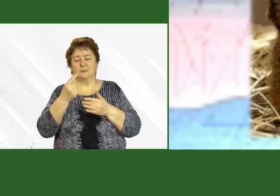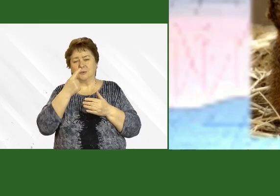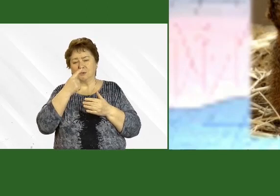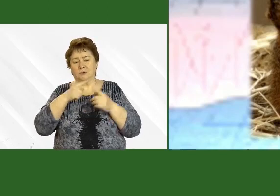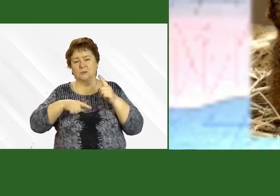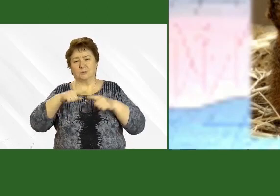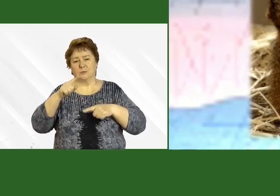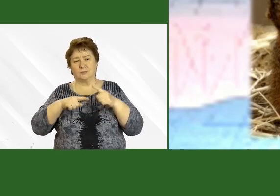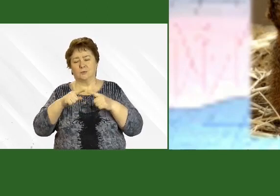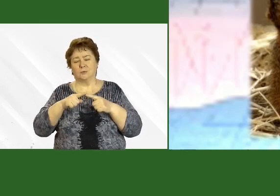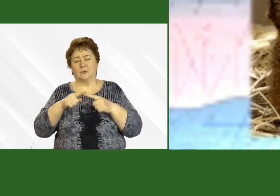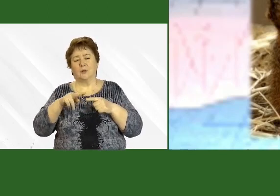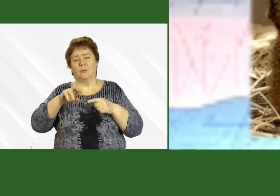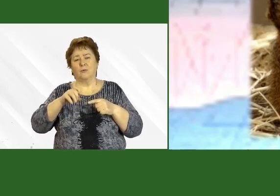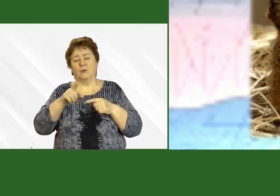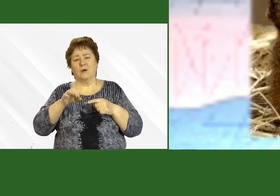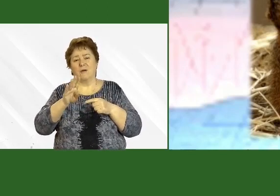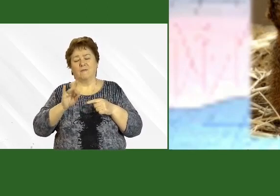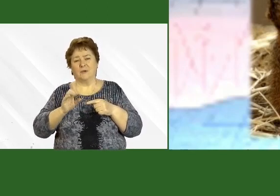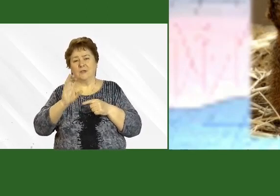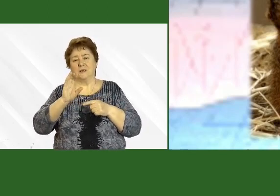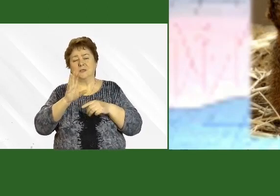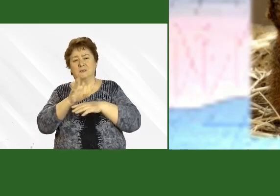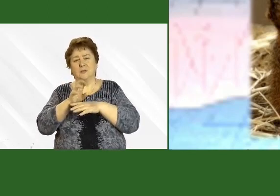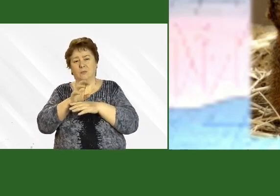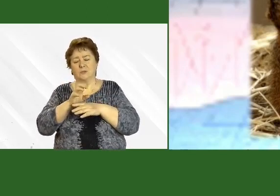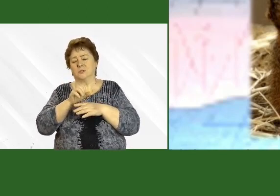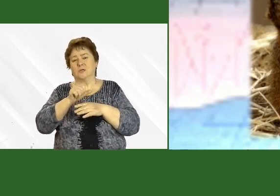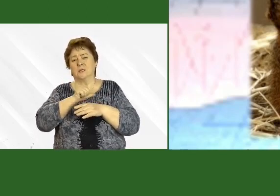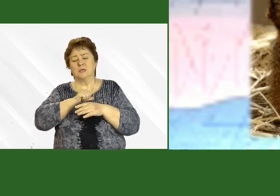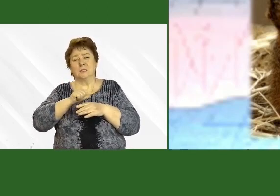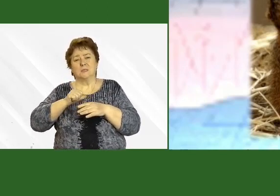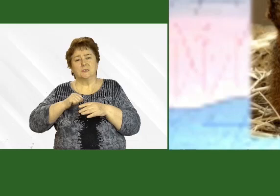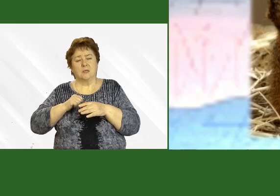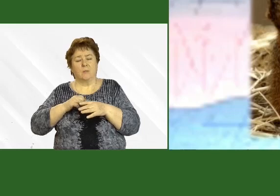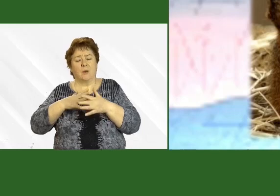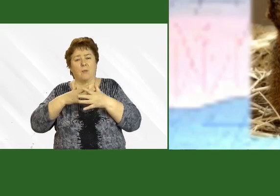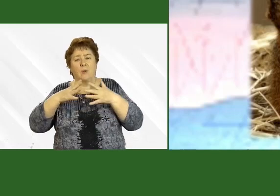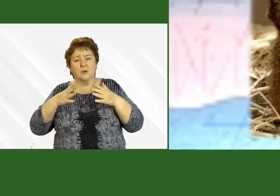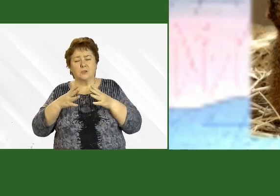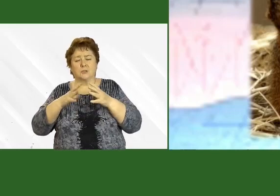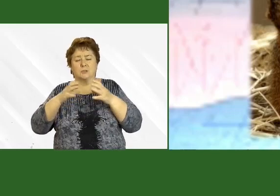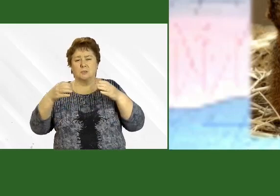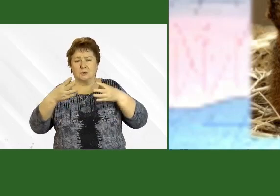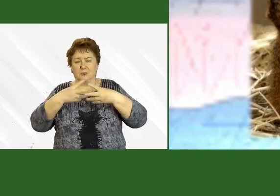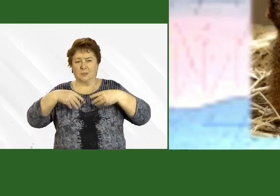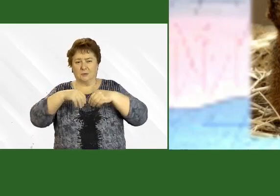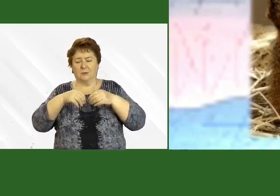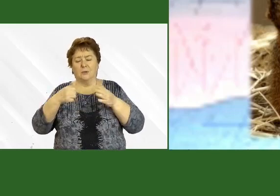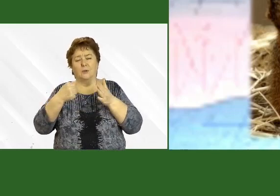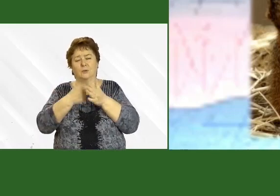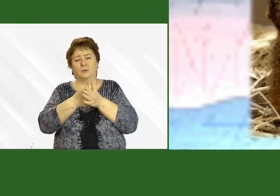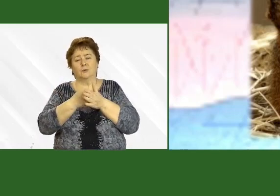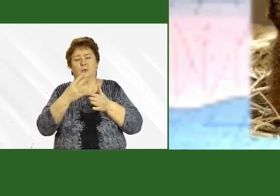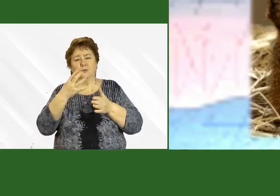родственниками луговыми собачками которые имеют самые большие колоний до 400 миллионов